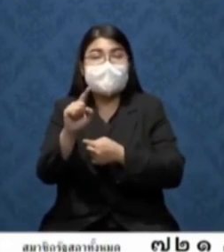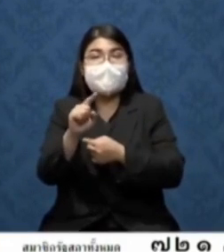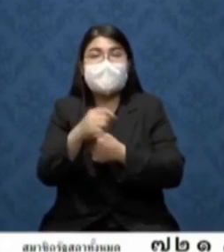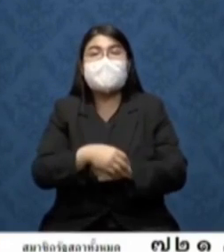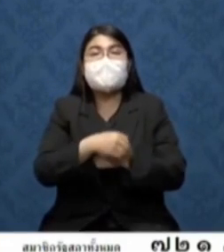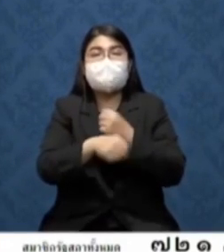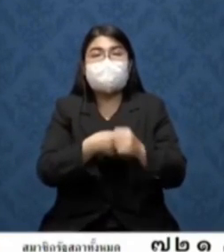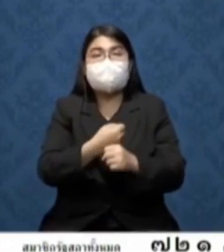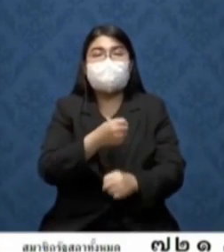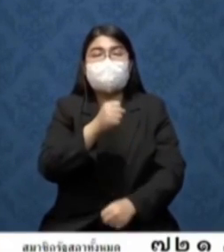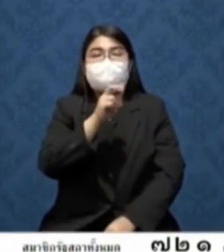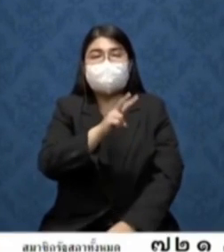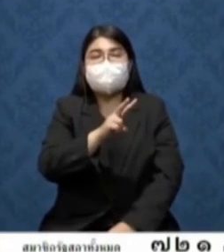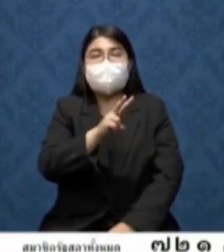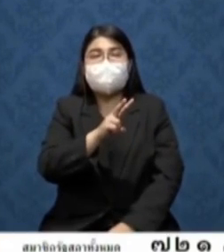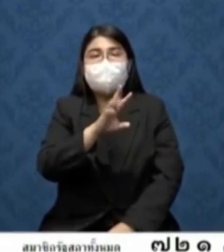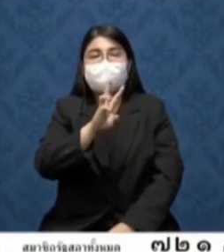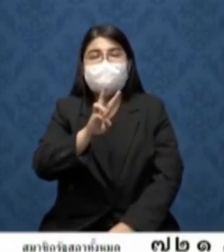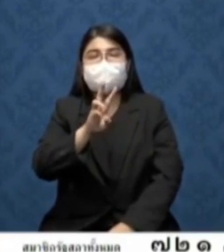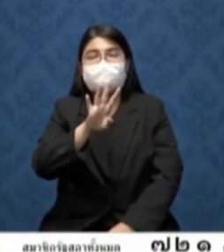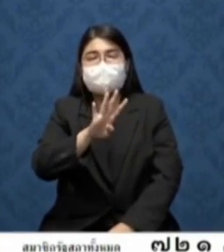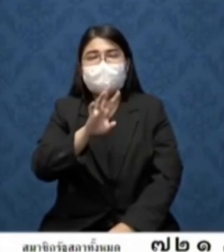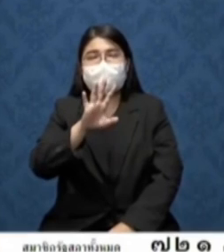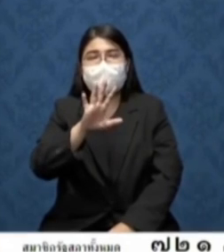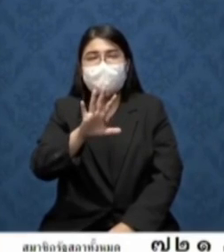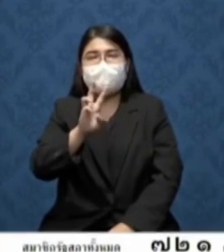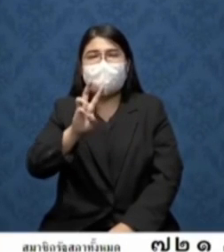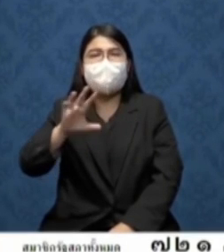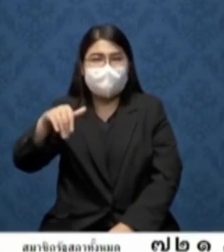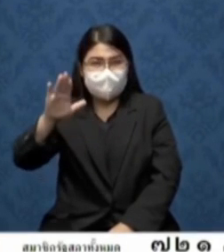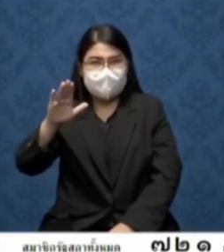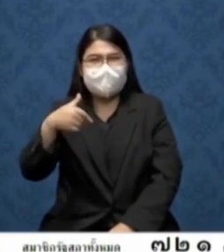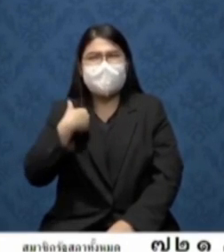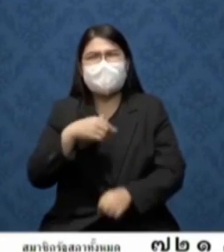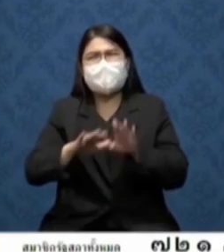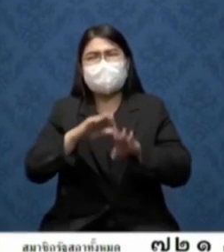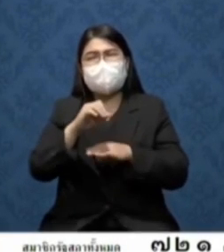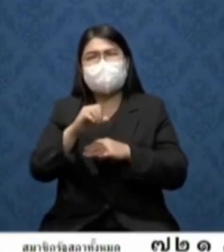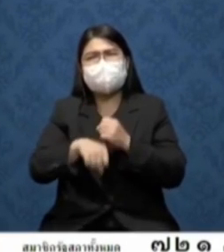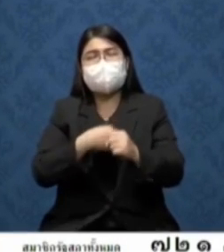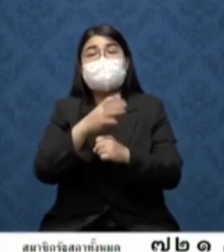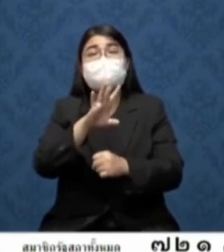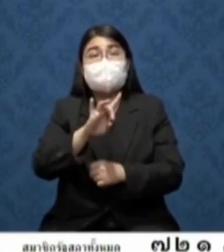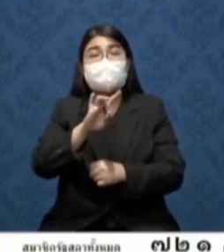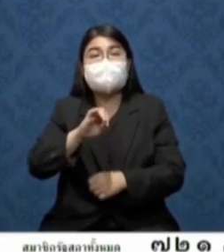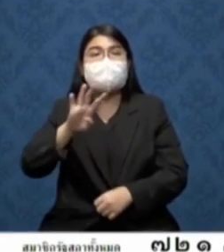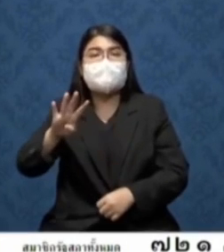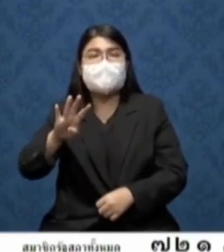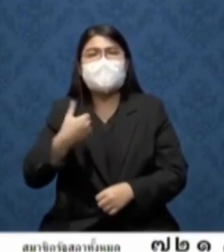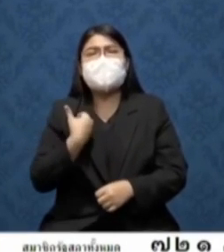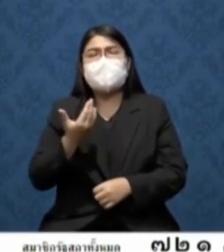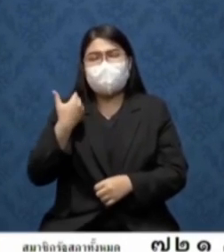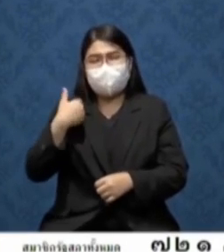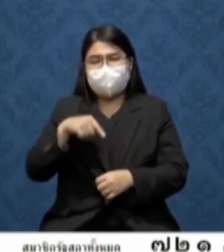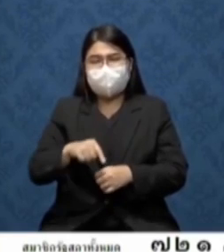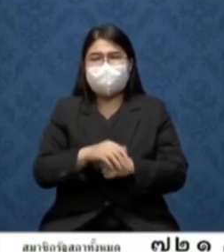จากนี้ปัญหาเหล่านี้ไม่ได้เพิ่งเกิดครับตั้งแต่ผมเป็นวัยรุ่นตั้งแต่ผมเรียนมหาวิทยาลัยไปค่ายอาสาพัฒนา